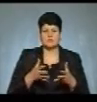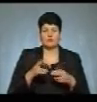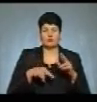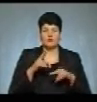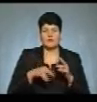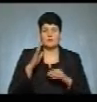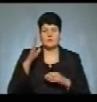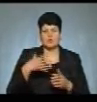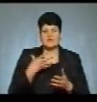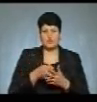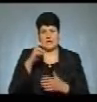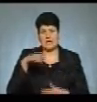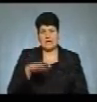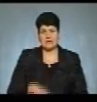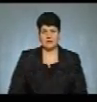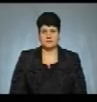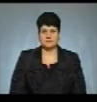країни.